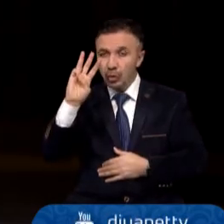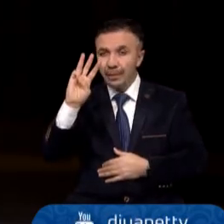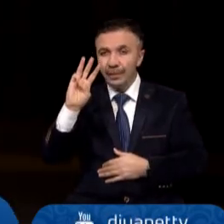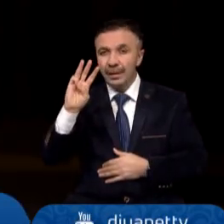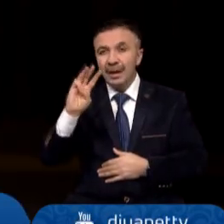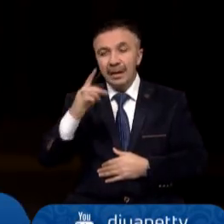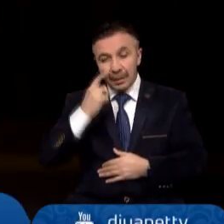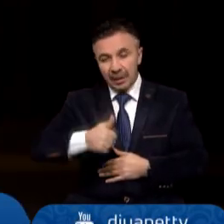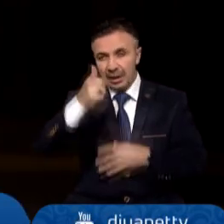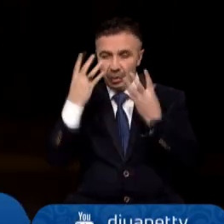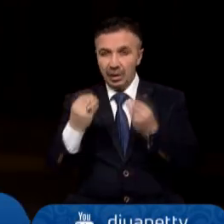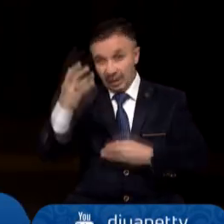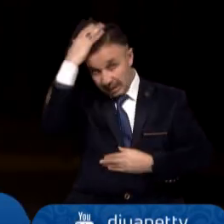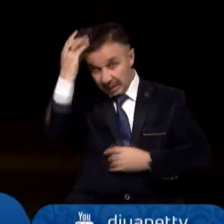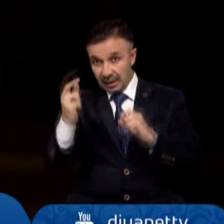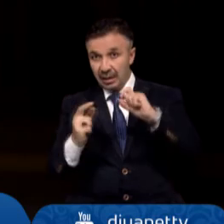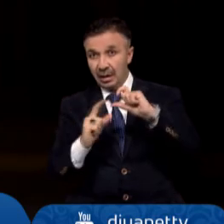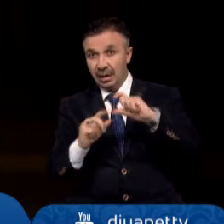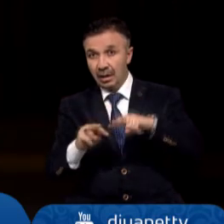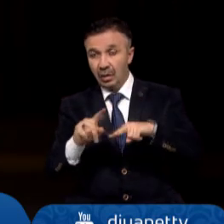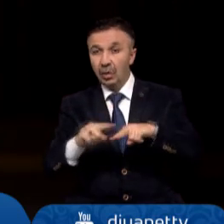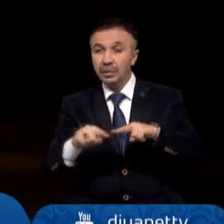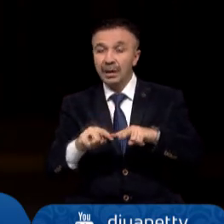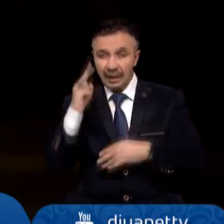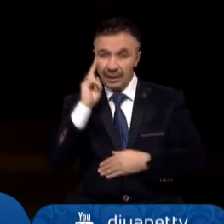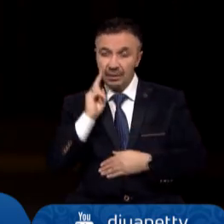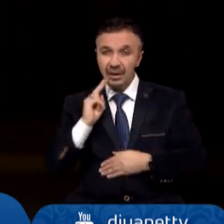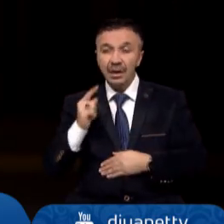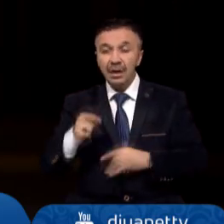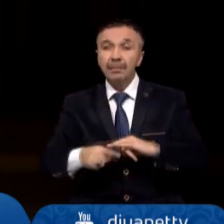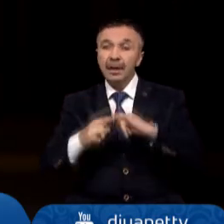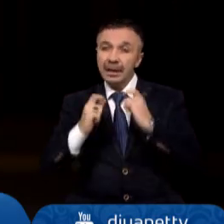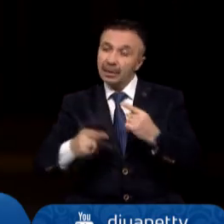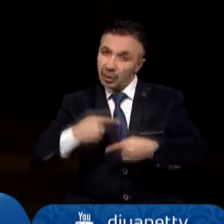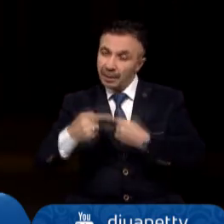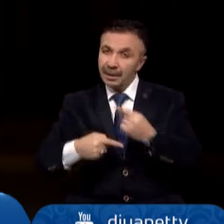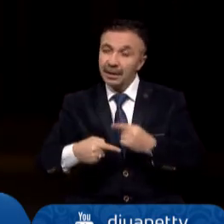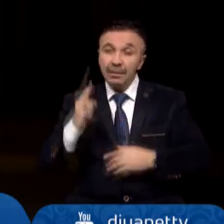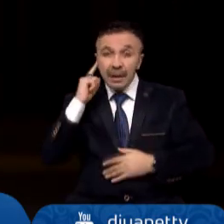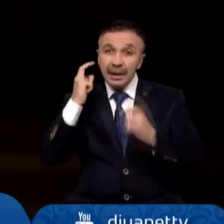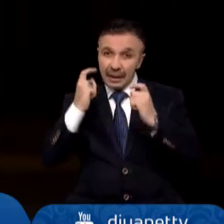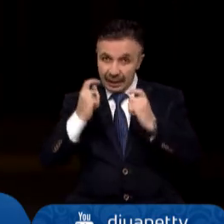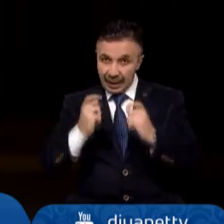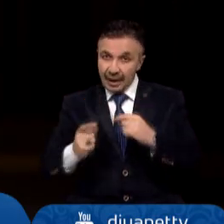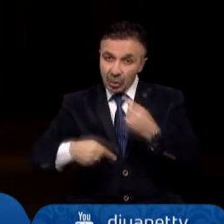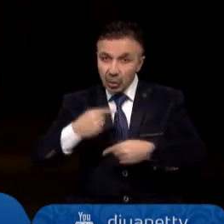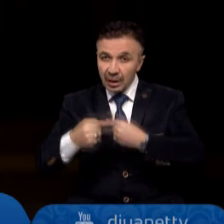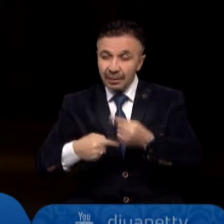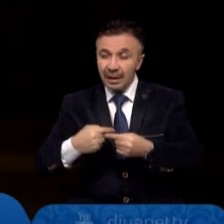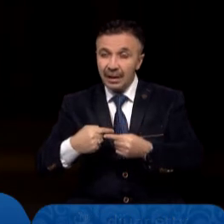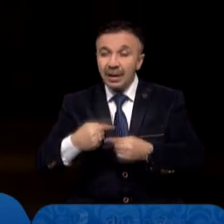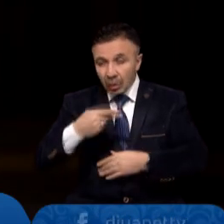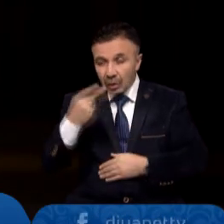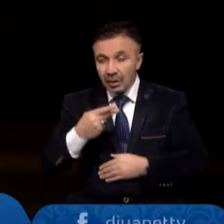Hz Osman Efendimizin Mekke dönemini Medine dönemini konuşacak fil